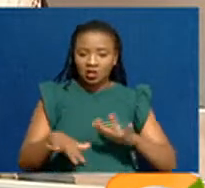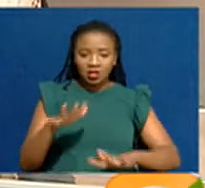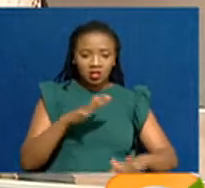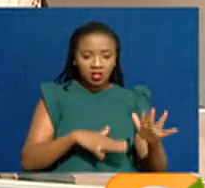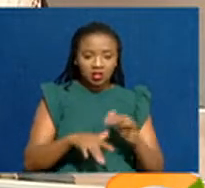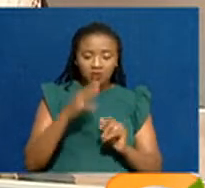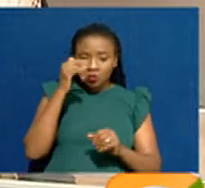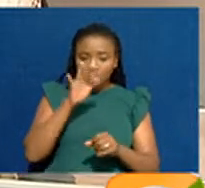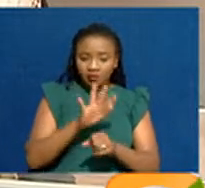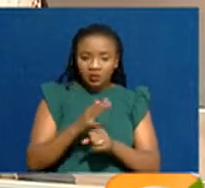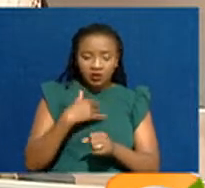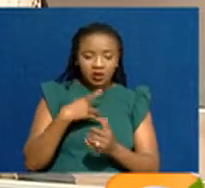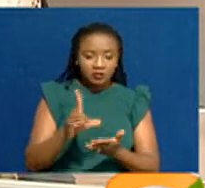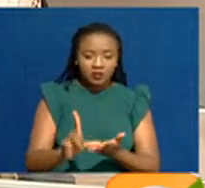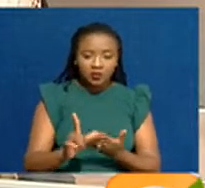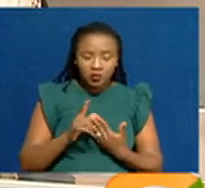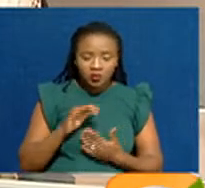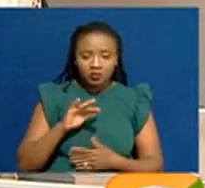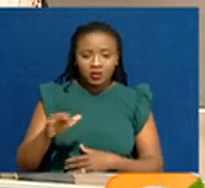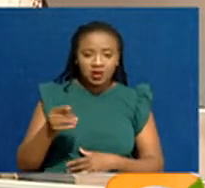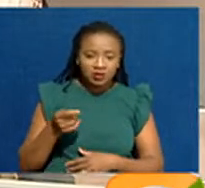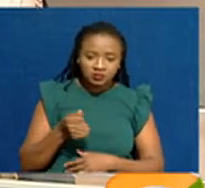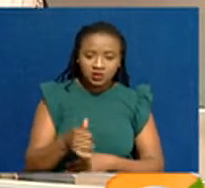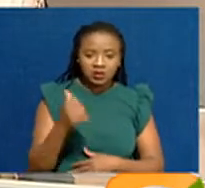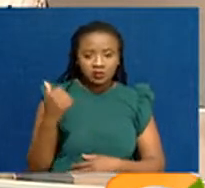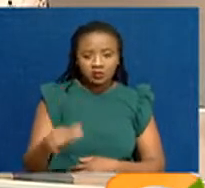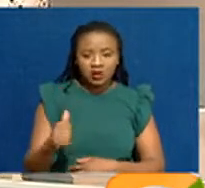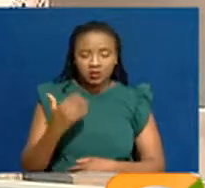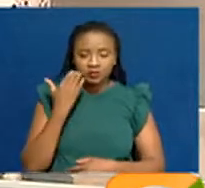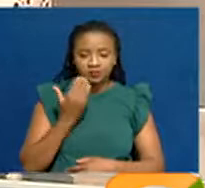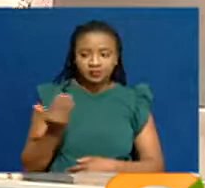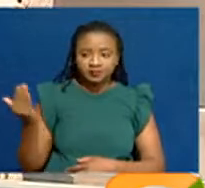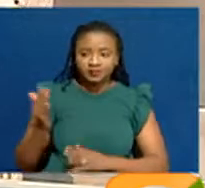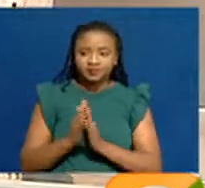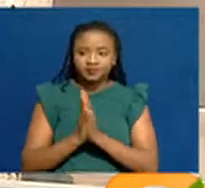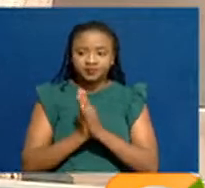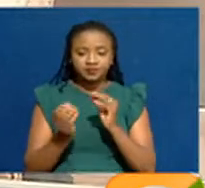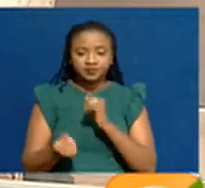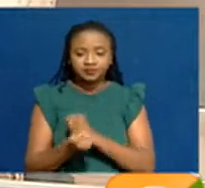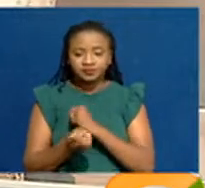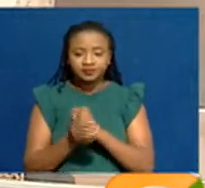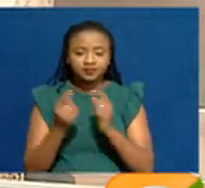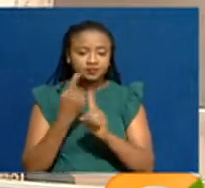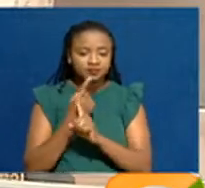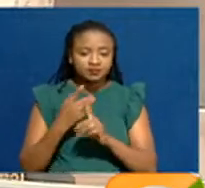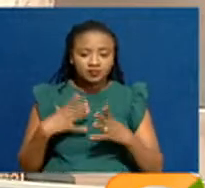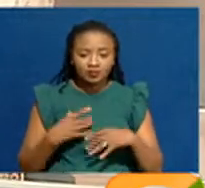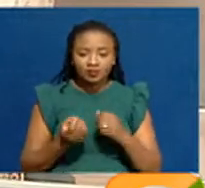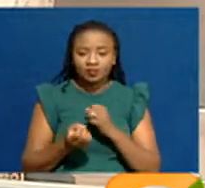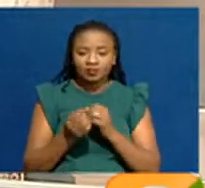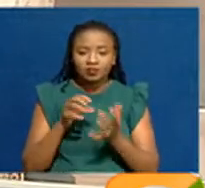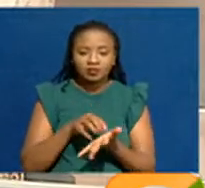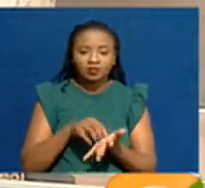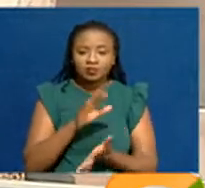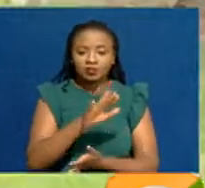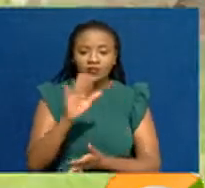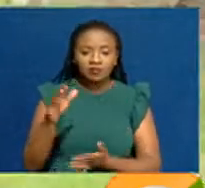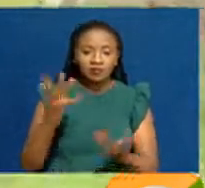na mikopo ya benki ambao wameshindwa kuilipa. Na John Wanyama amekutana na baadhi ya waathiriwa na kuandaa taarifa ifuatayo.